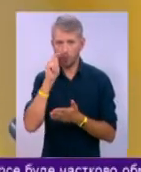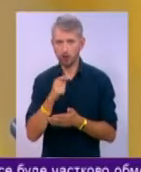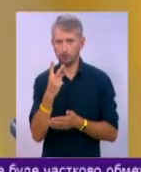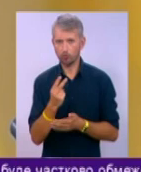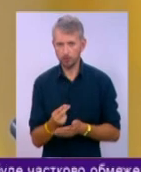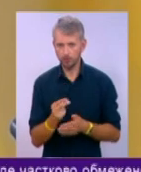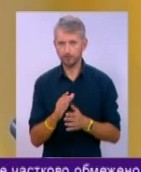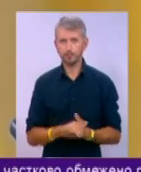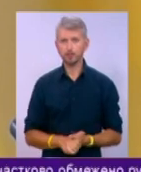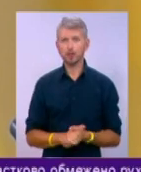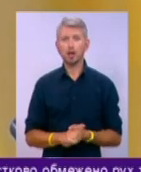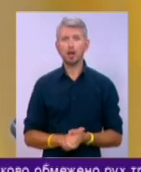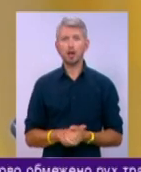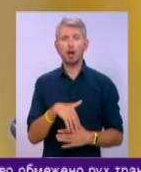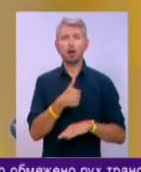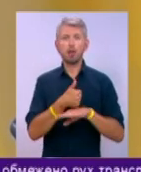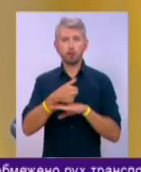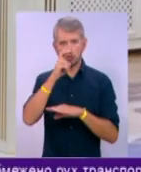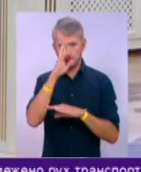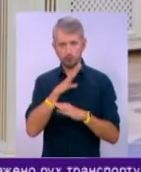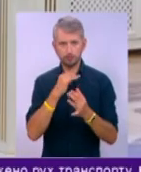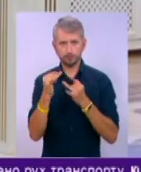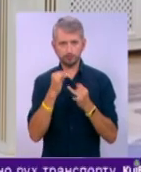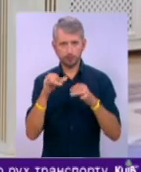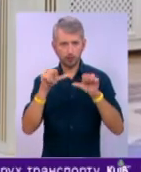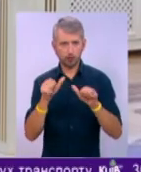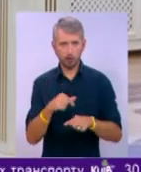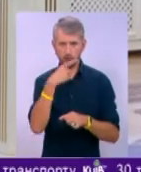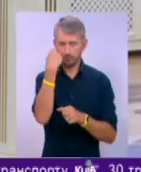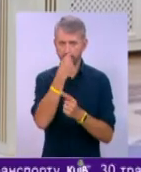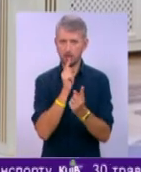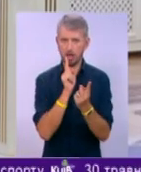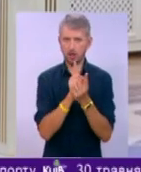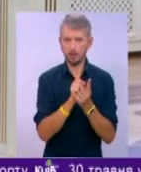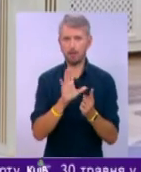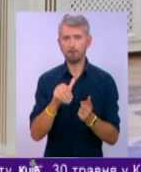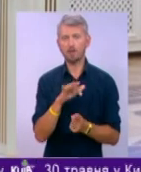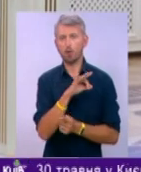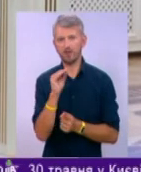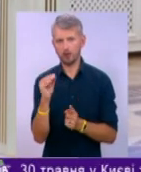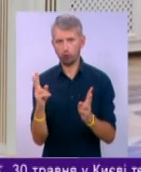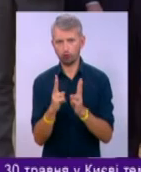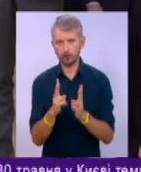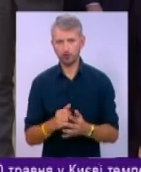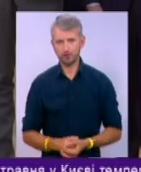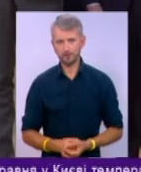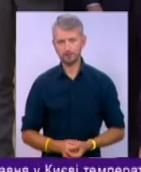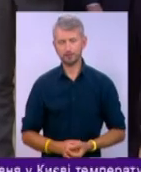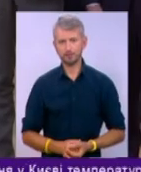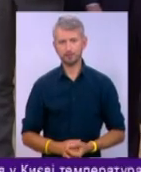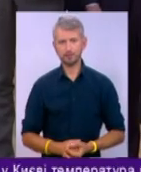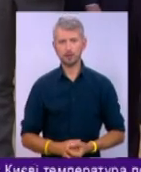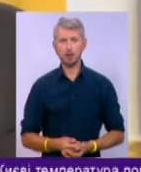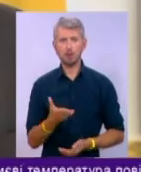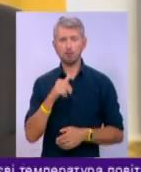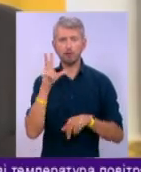дводенним візитом. Нагадаю, глави держав спілкувались у форматі тет-а-тет після офіційної зустрічі.